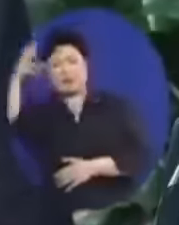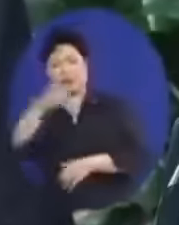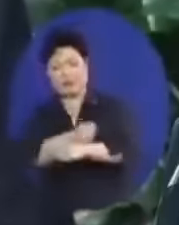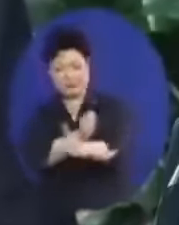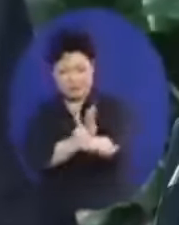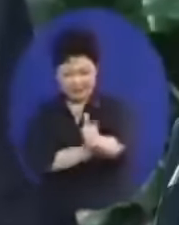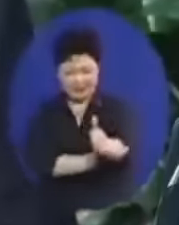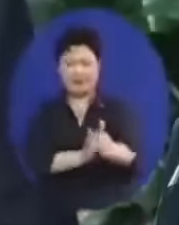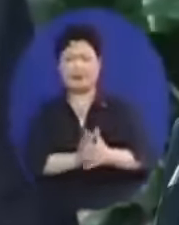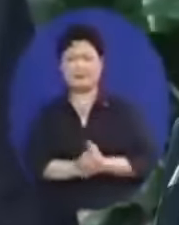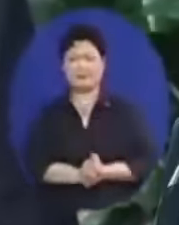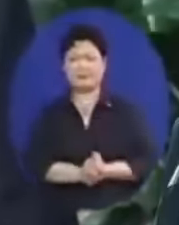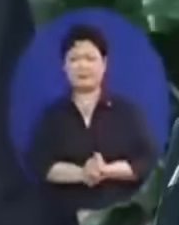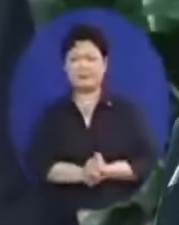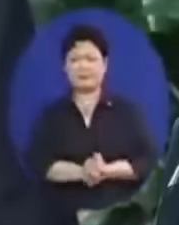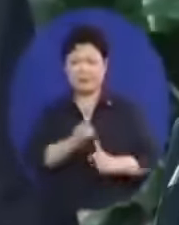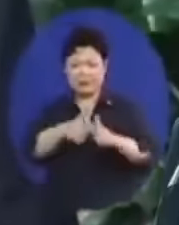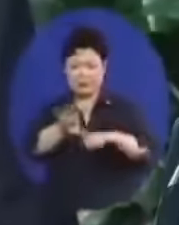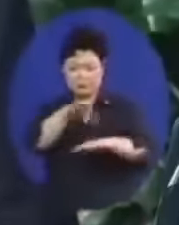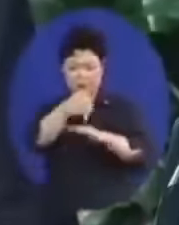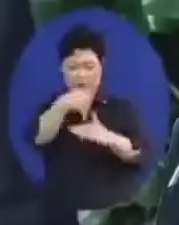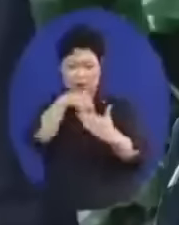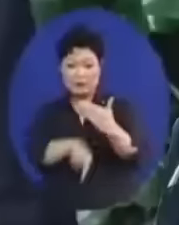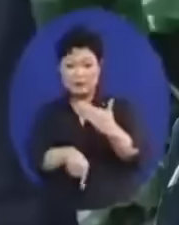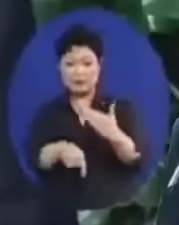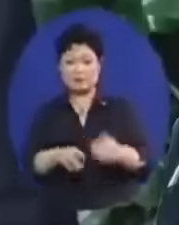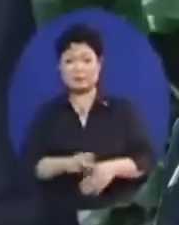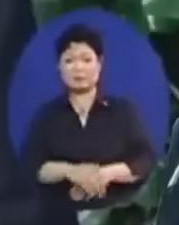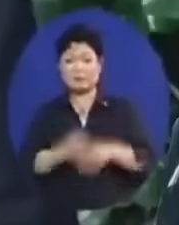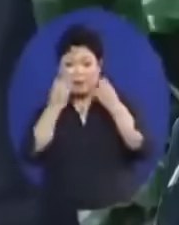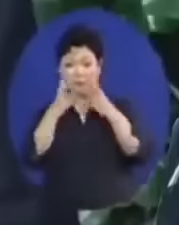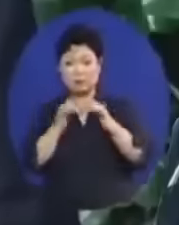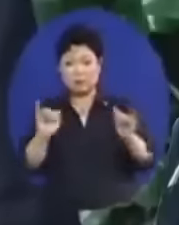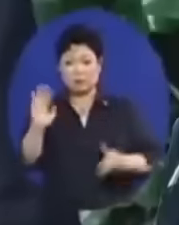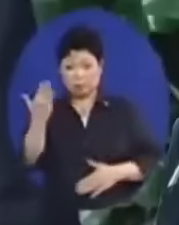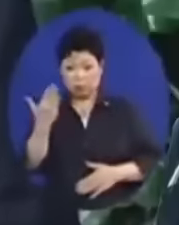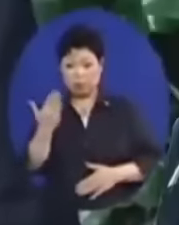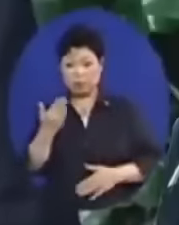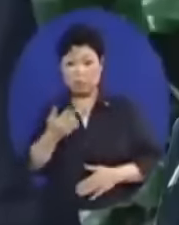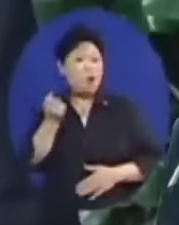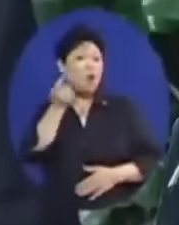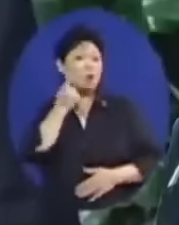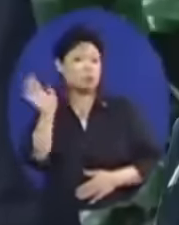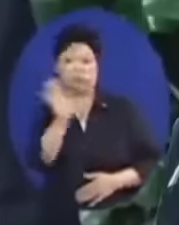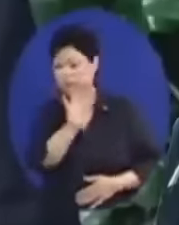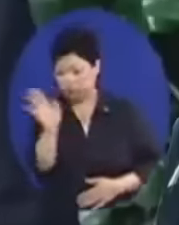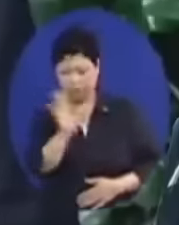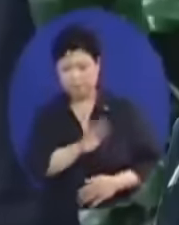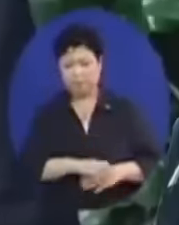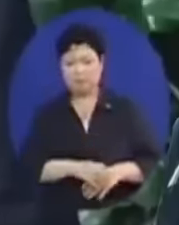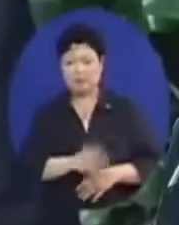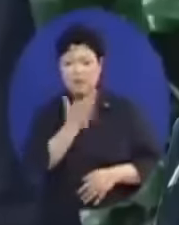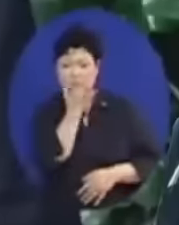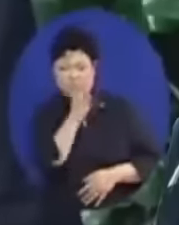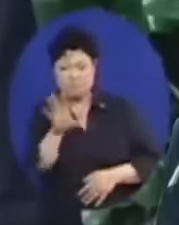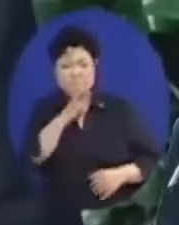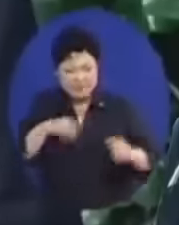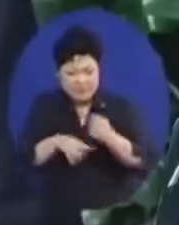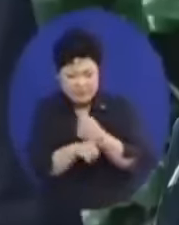것입니다. 예수 그리스도 안에서 새로운 피조물이 된 것은 거짓말이 아닙니다. 절대적인